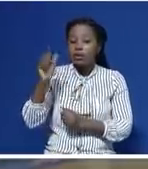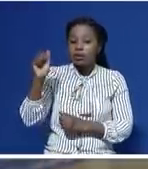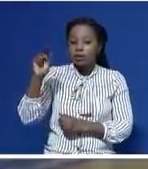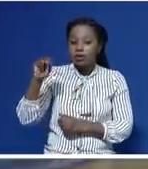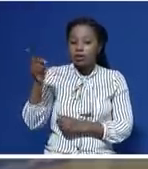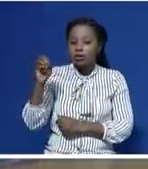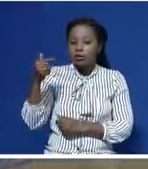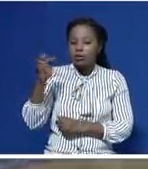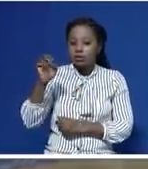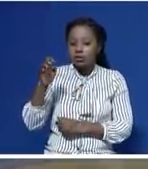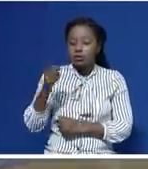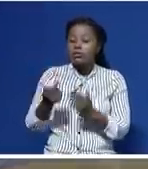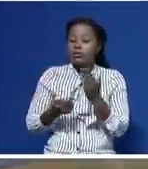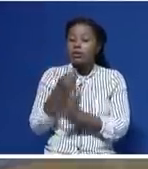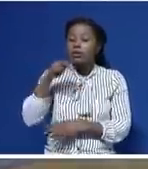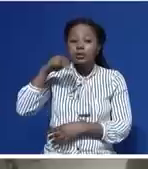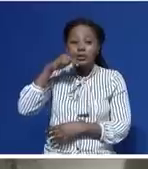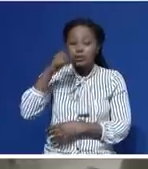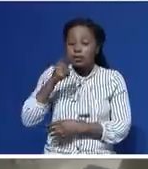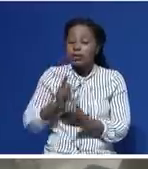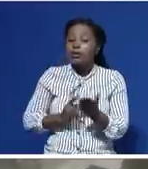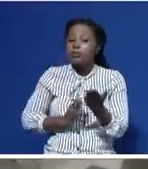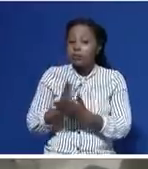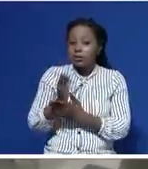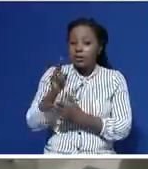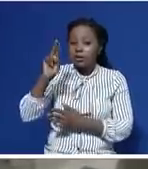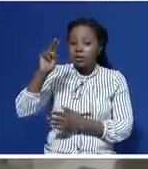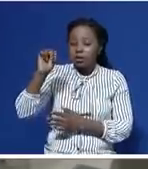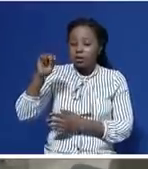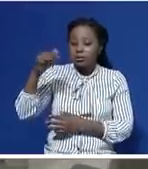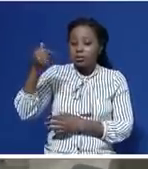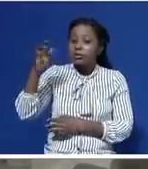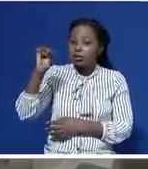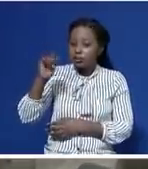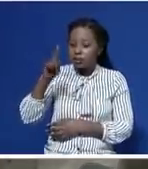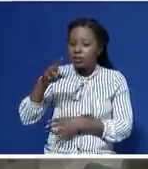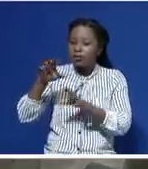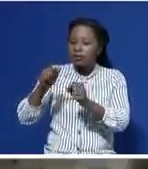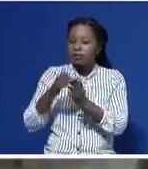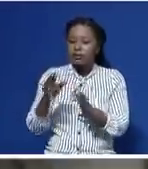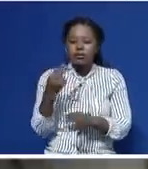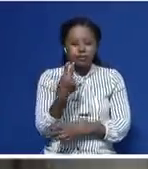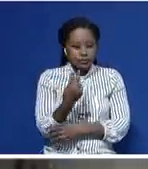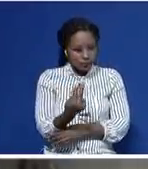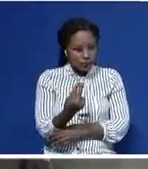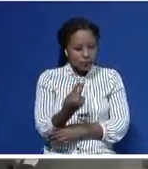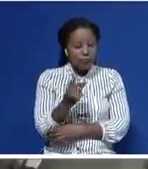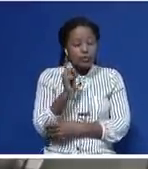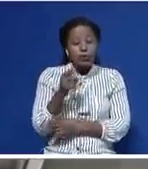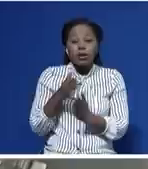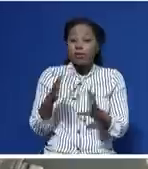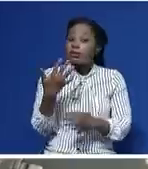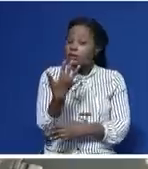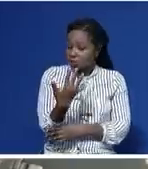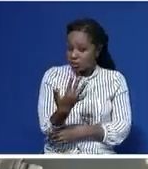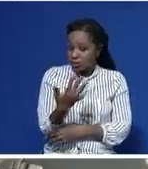Nigeria iliyoipiku MTN Africa ya Afrika Kusini iliyoshika nafasi ya pili. Kwa kuwa nafasi ya